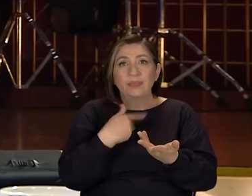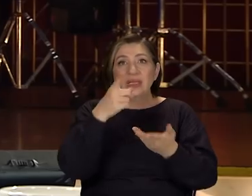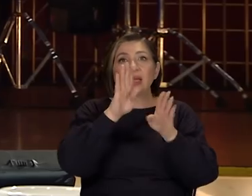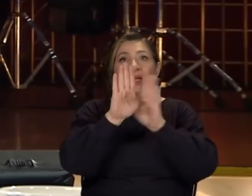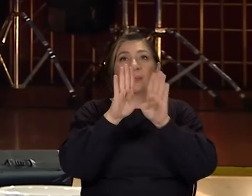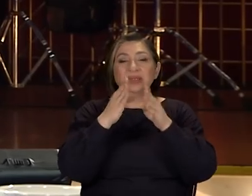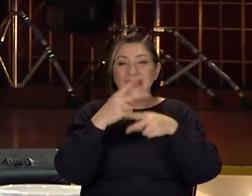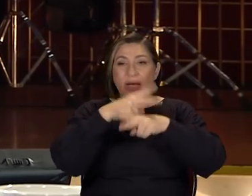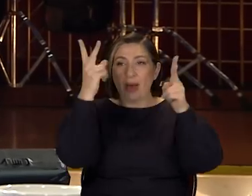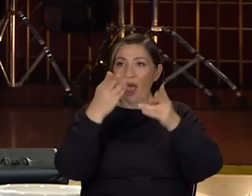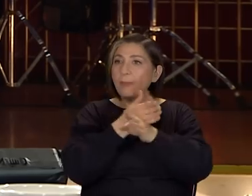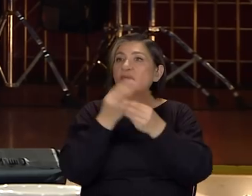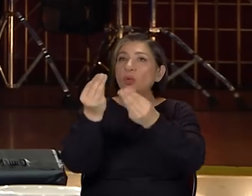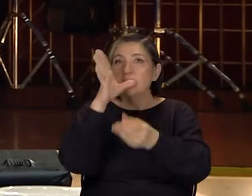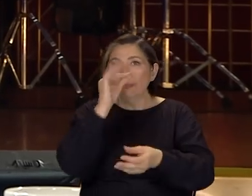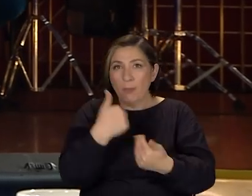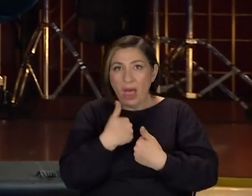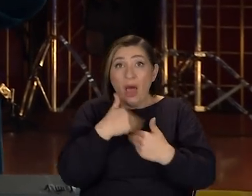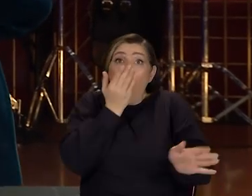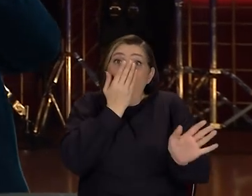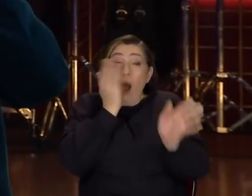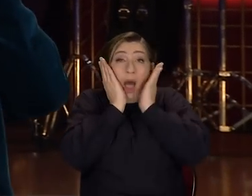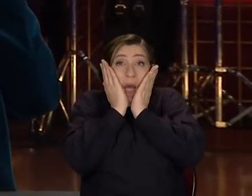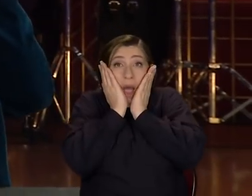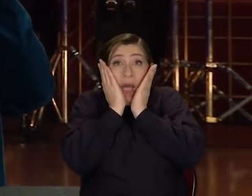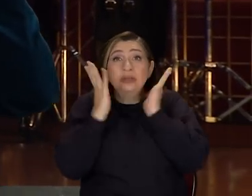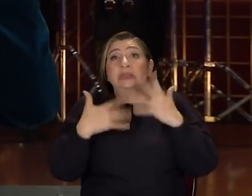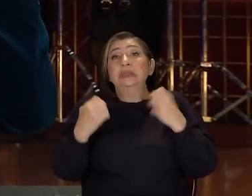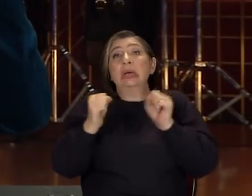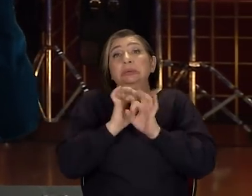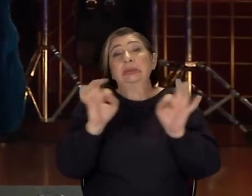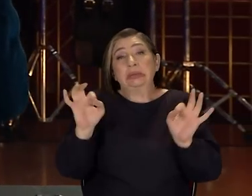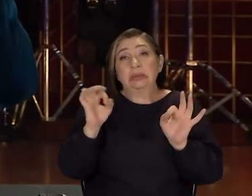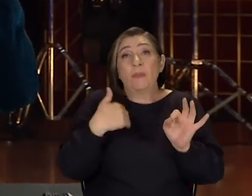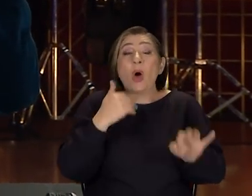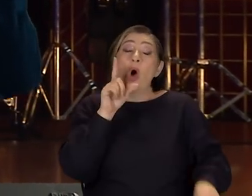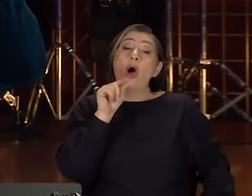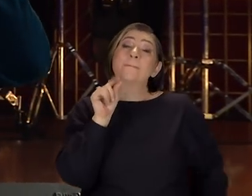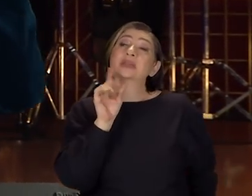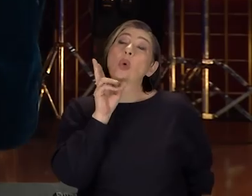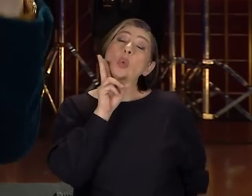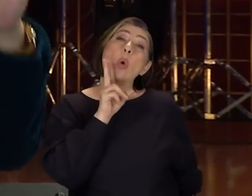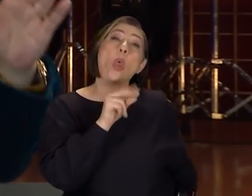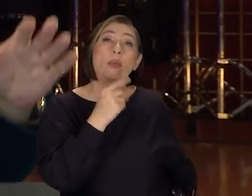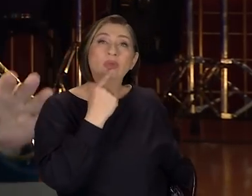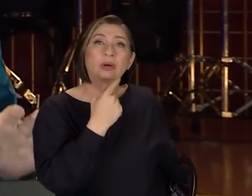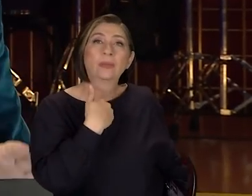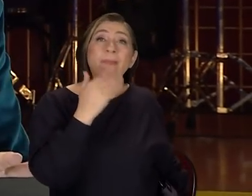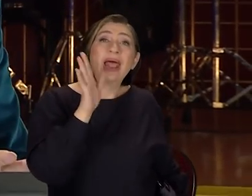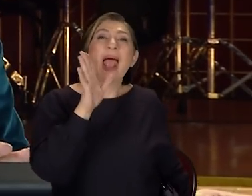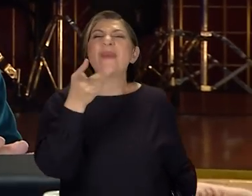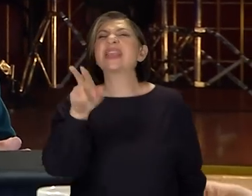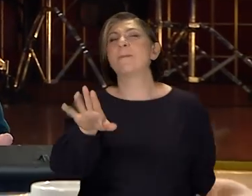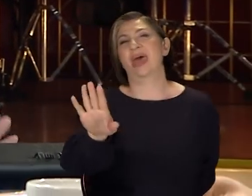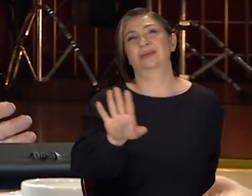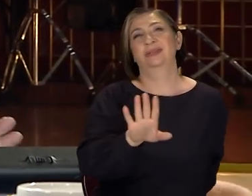Senin sabah kapına ekmek benim sayemde geliyor. İşte. Geri zeka. Çok sağlıksız. Ben 11'de uyuyorum diyor. Ben de diyorum ki hemen